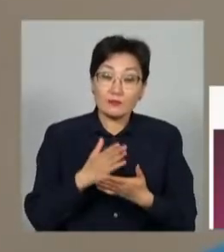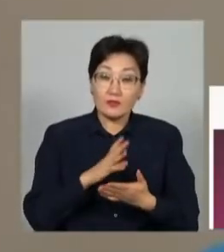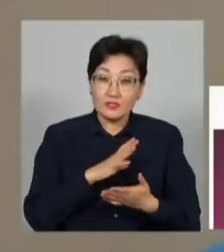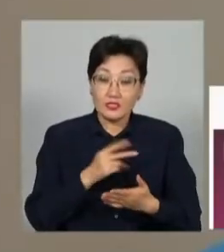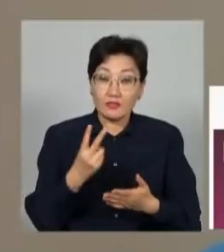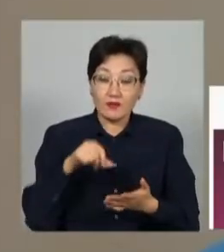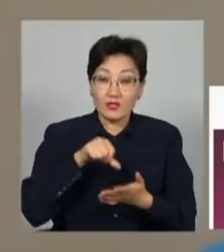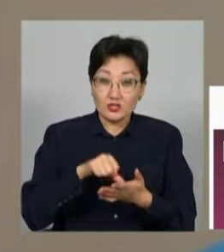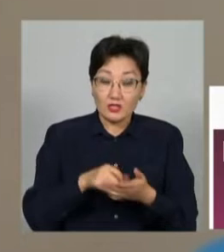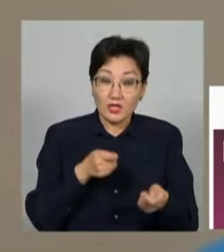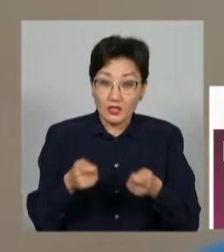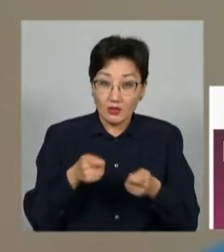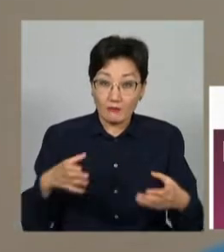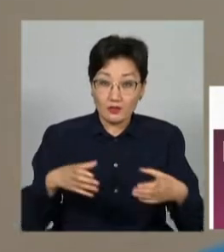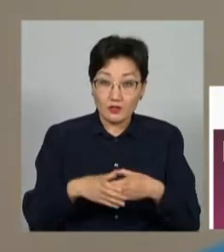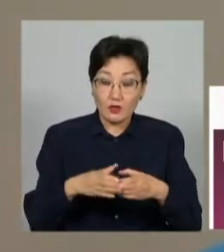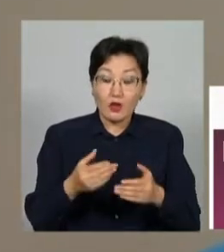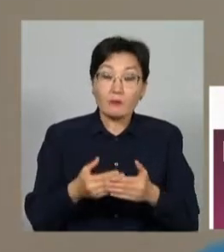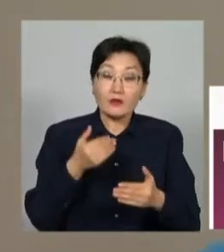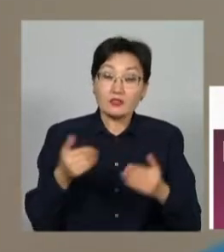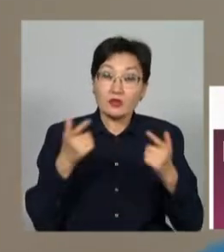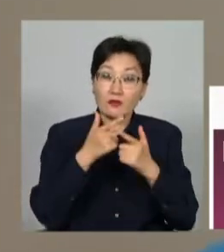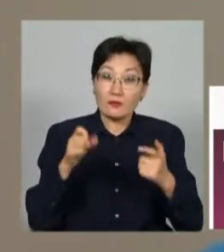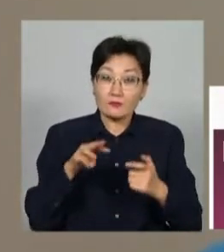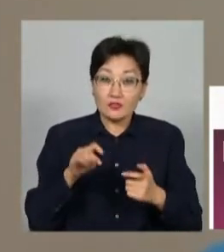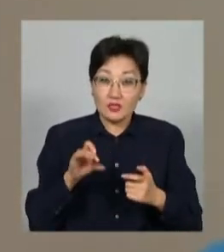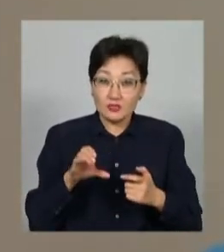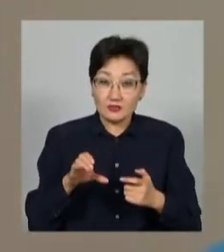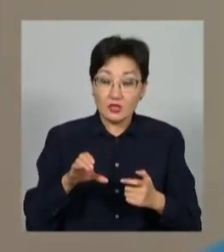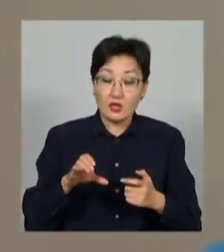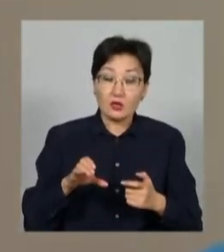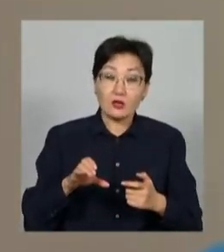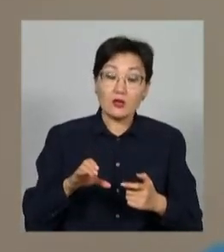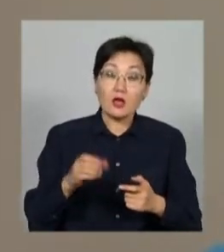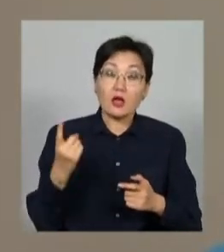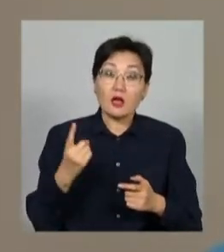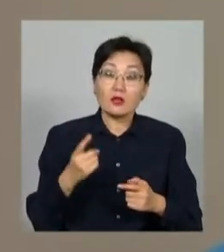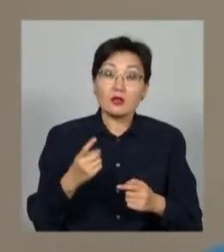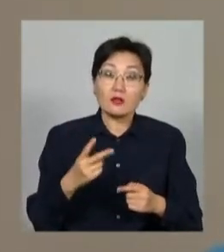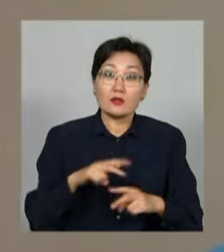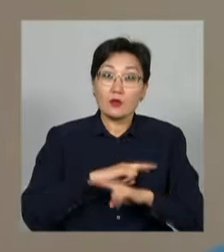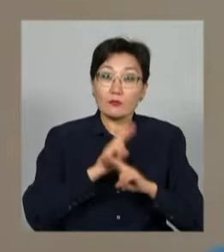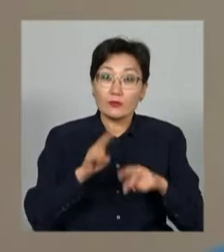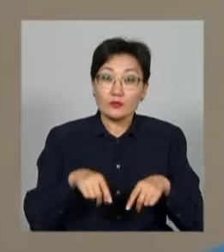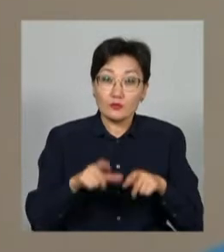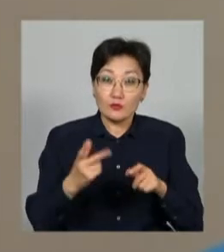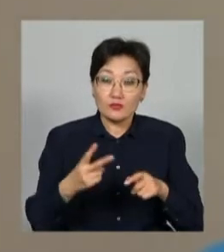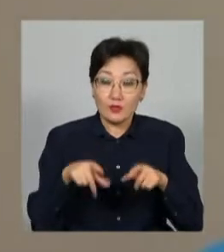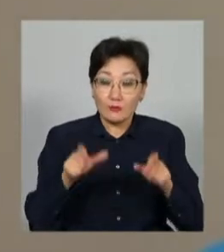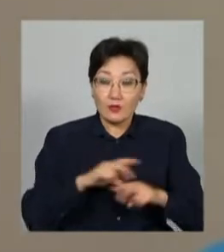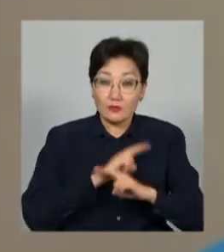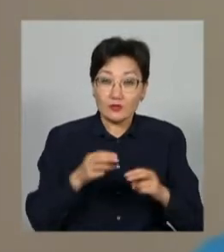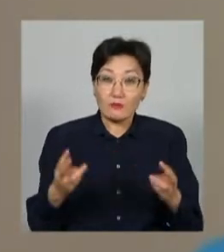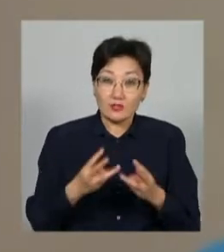два члена экипажа. По предварительной информации от МЧС, они погибли при падении самолета и